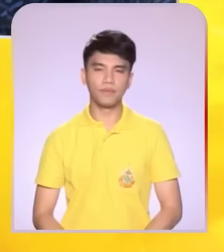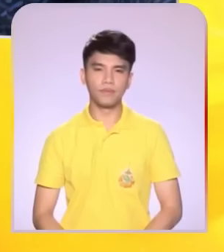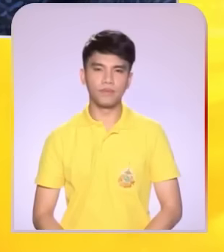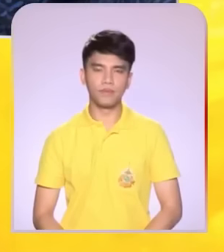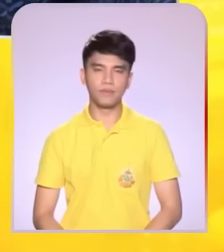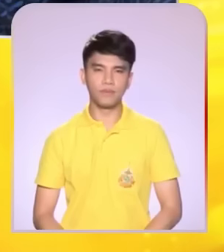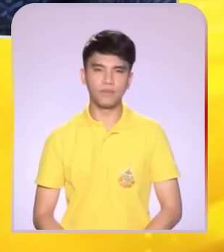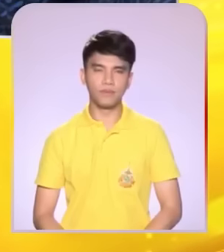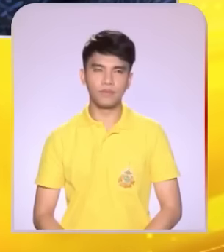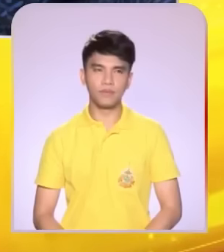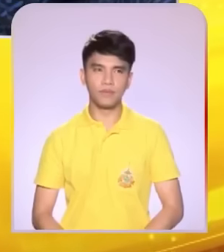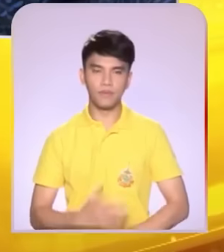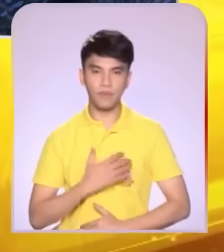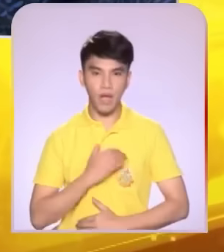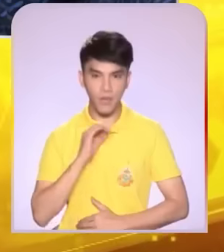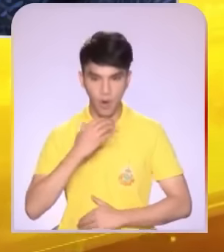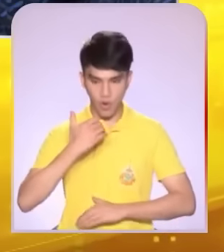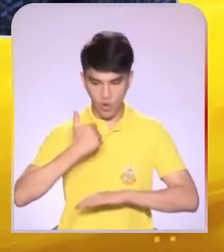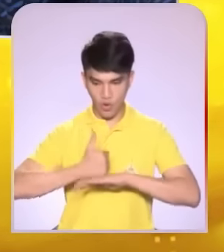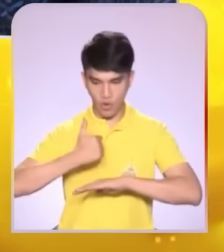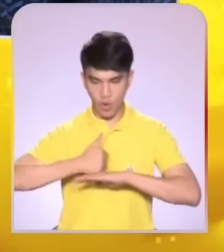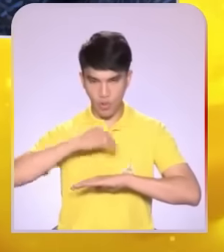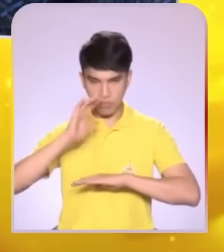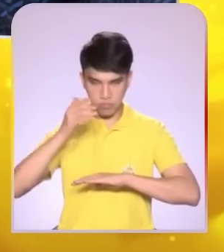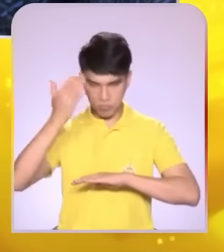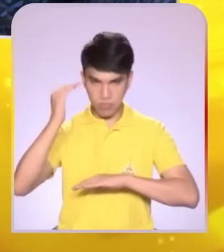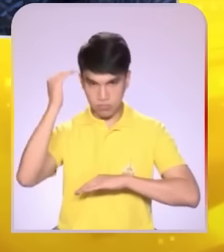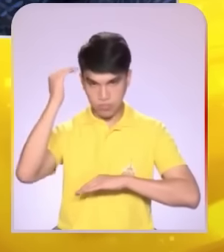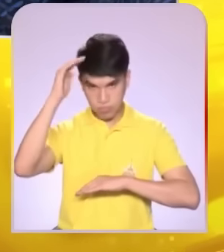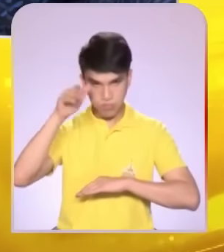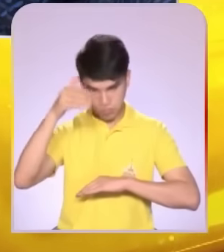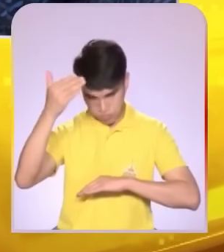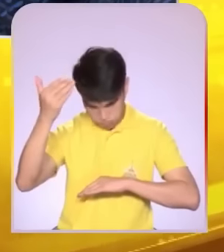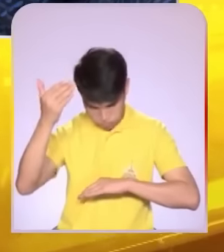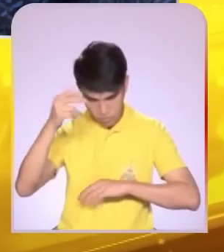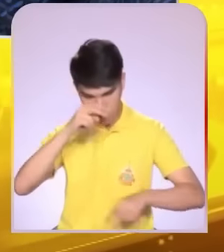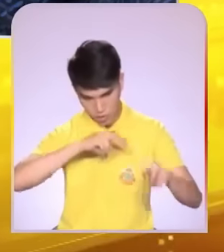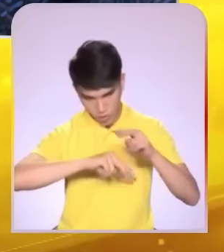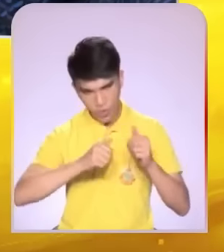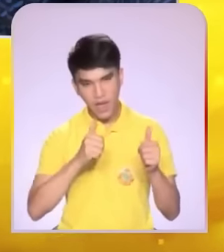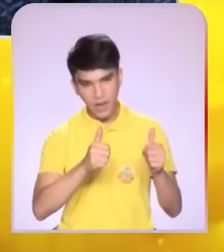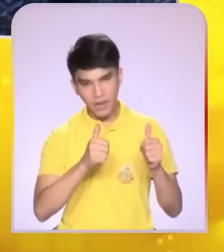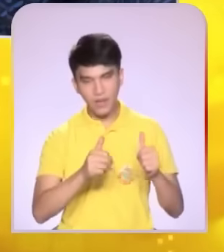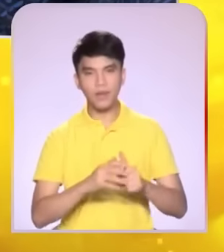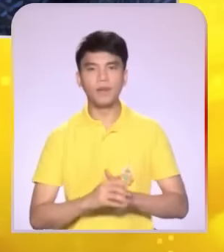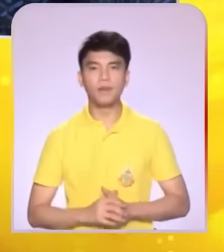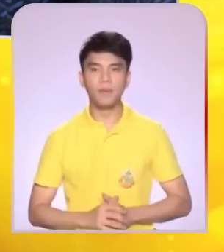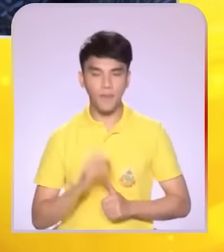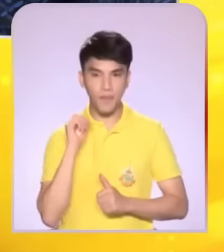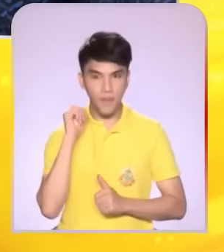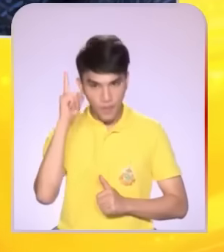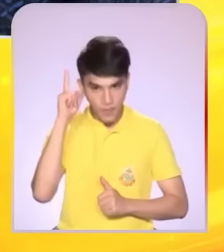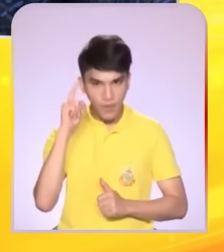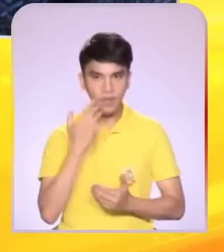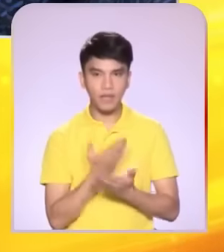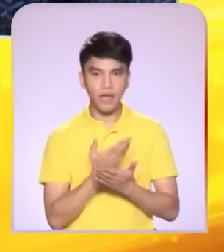ไม่พี่กำลังจะบอกพอว่าพอต้องใหญ่กว่านี ้ครับ ต้องใหญ่กว่านี้แต่พอต้องดูแลพี่ดีกว่านี้เข้าใจใช่ไหมพอ